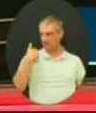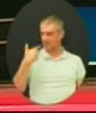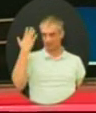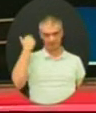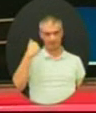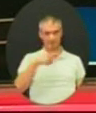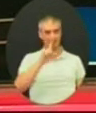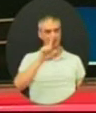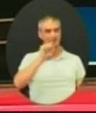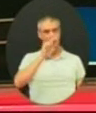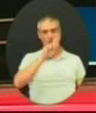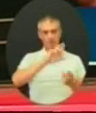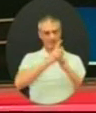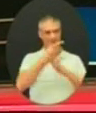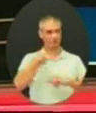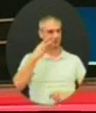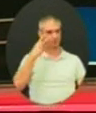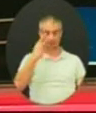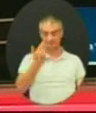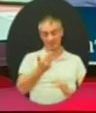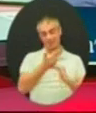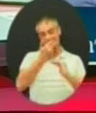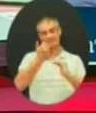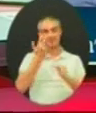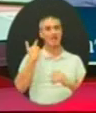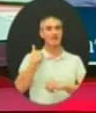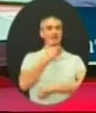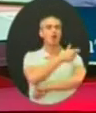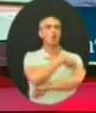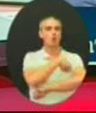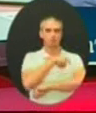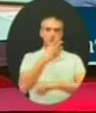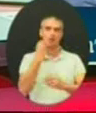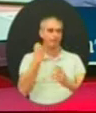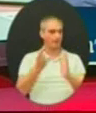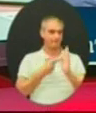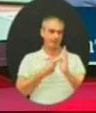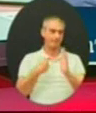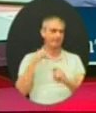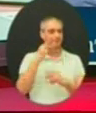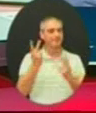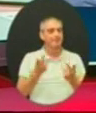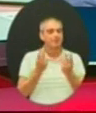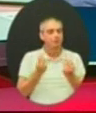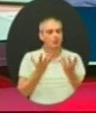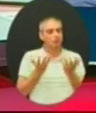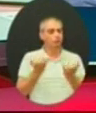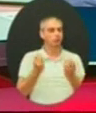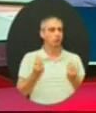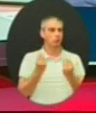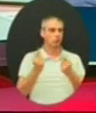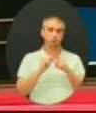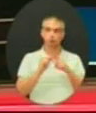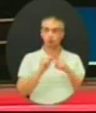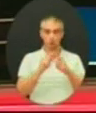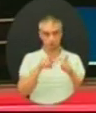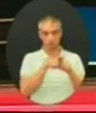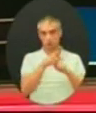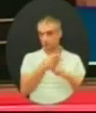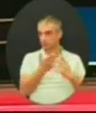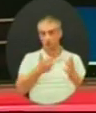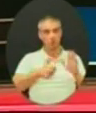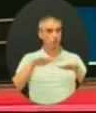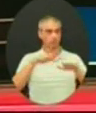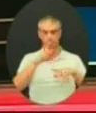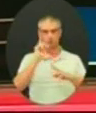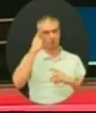שליאור החליף אותי בוושינגטון לפני הרבה שנים, אבל קצת קודם עוד הייתי באום, המון פעמים חיפשנו איזה גימיקים מהסוג הזה, דווקא ראש